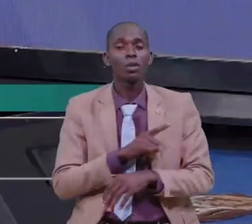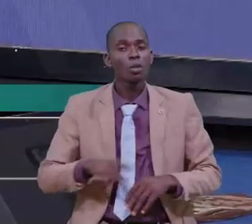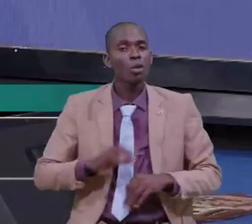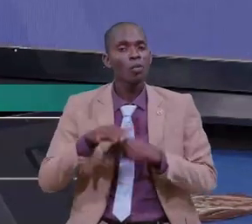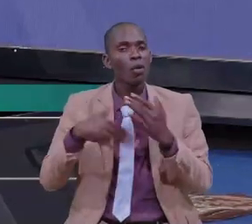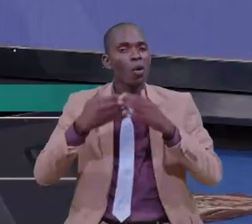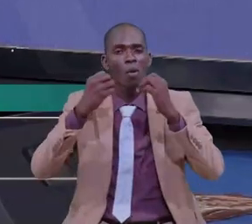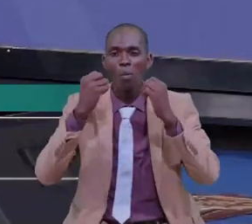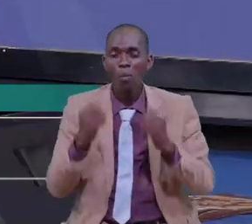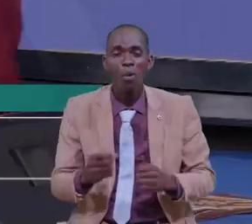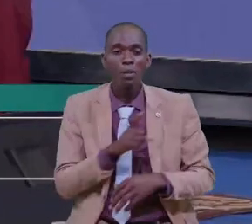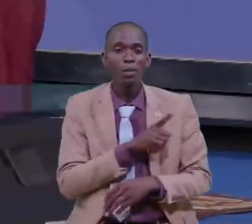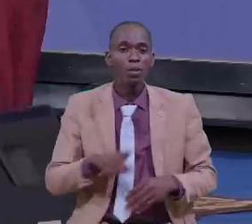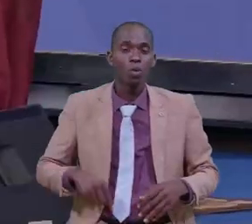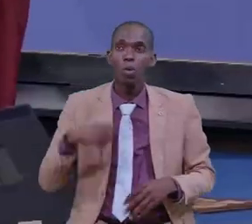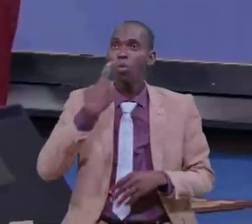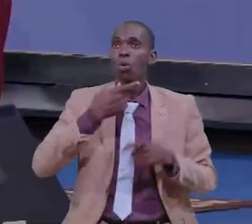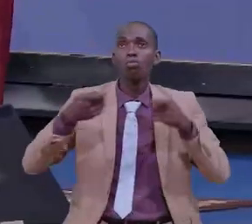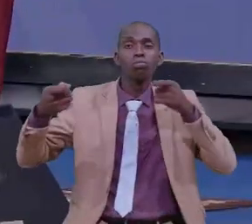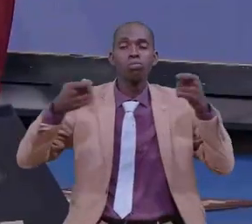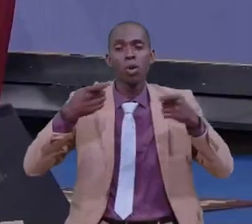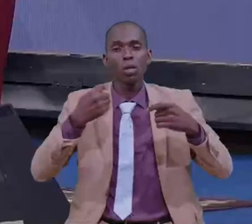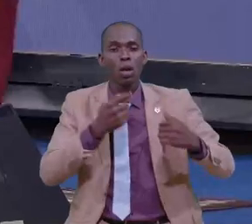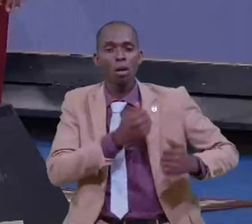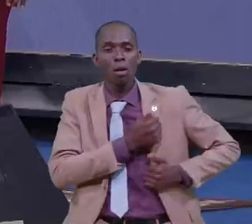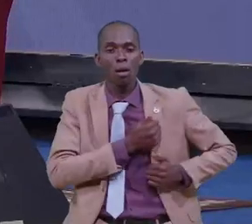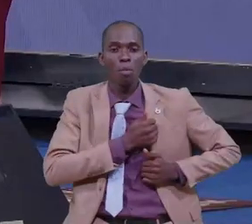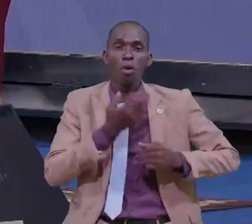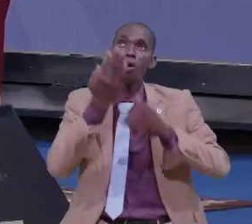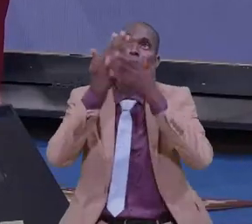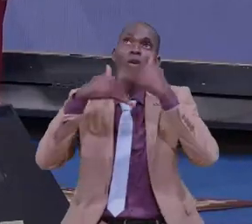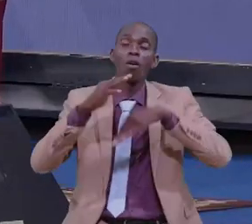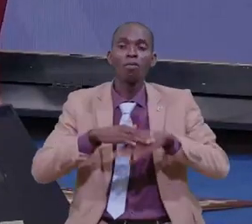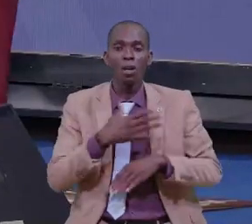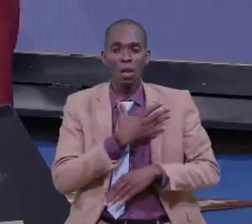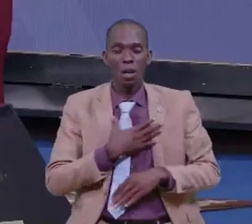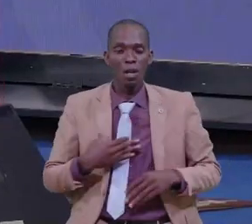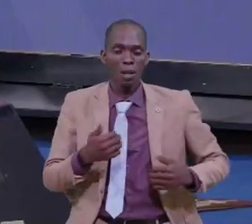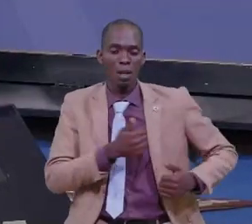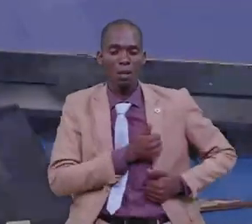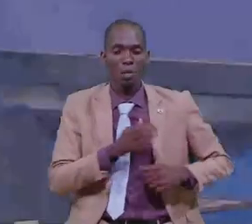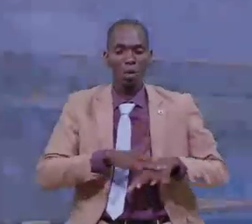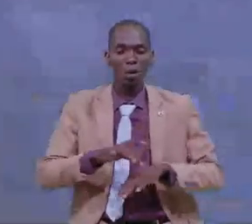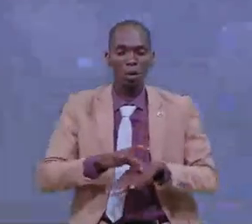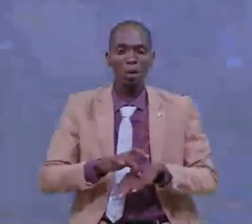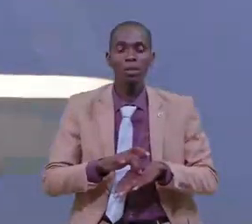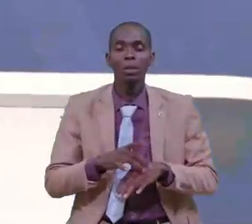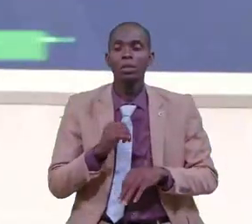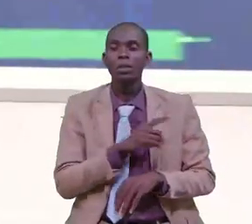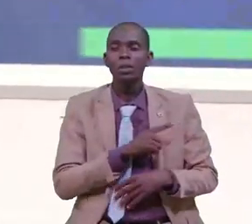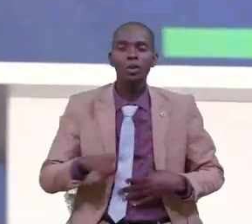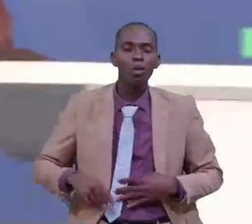toute puissance, le Seigneur qui contrôle l'armée du ciel sur la